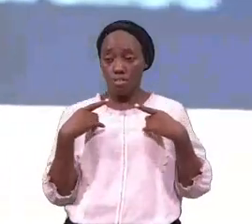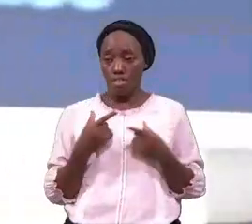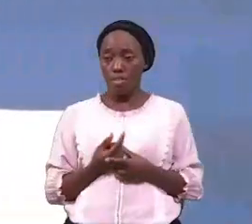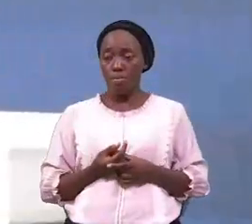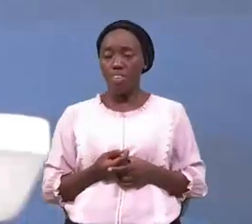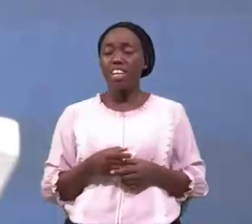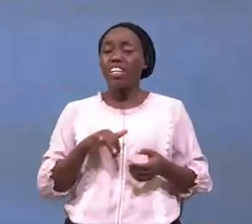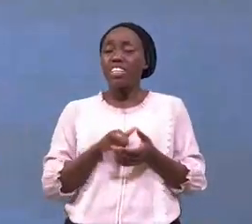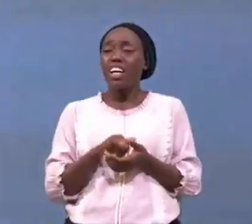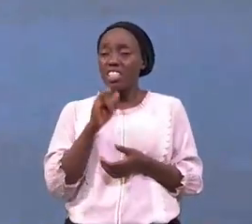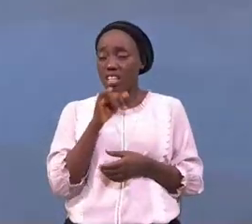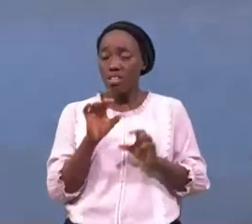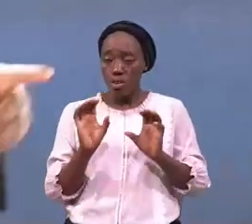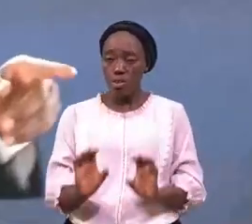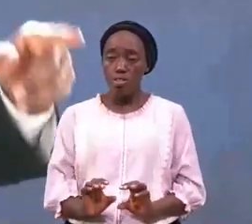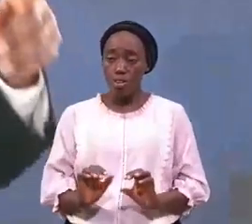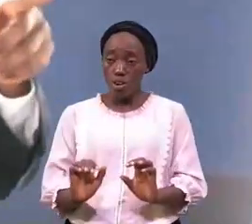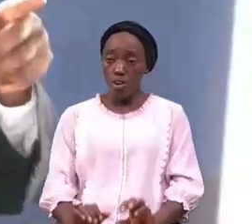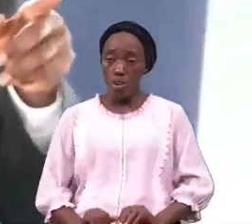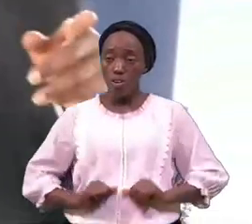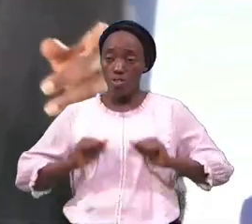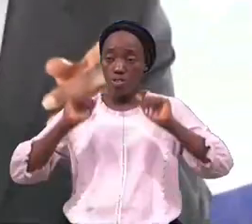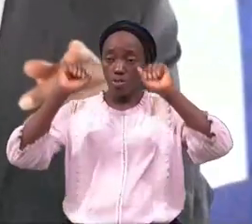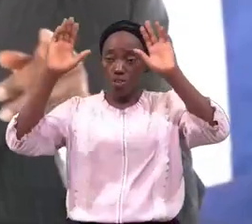Ça, c'est la consécration qu'il nous demande de faire.